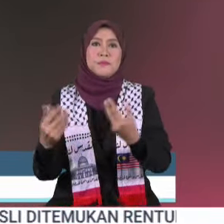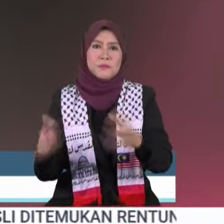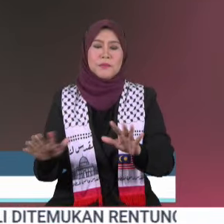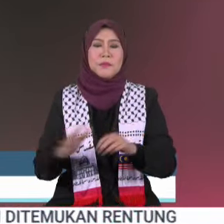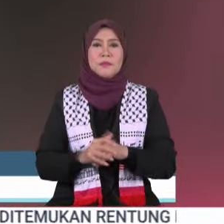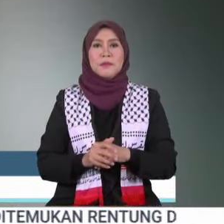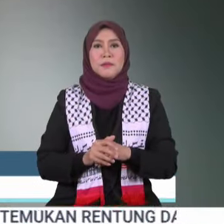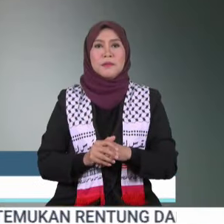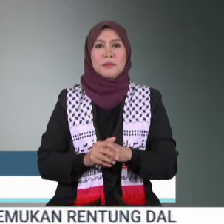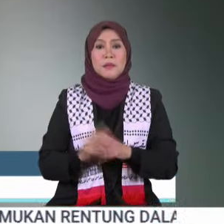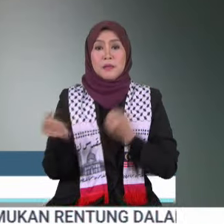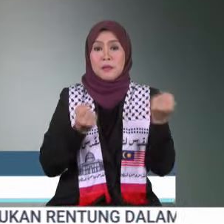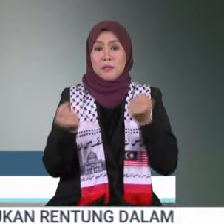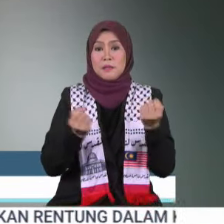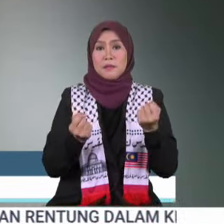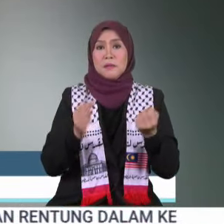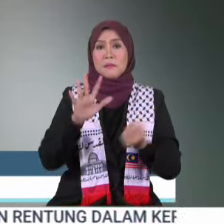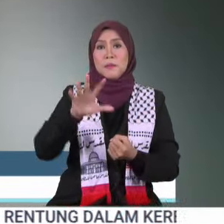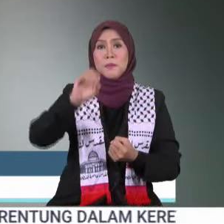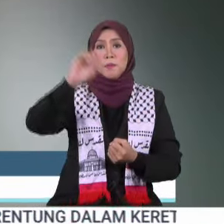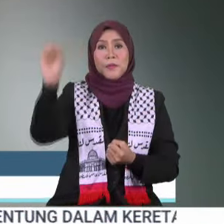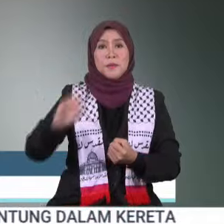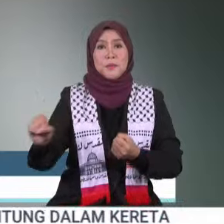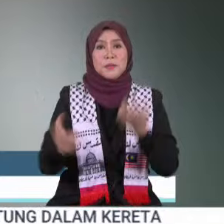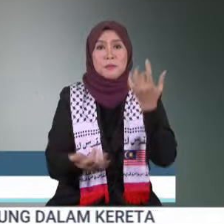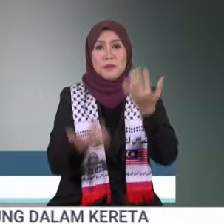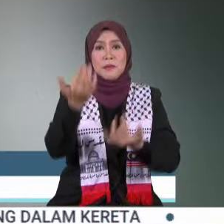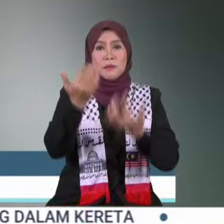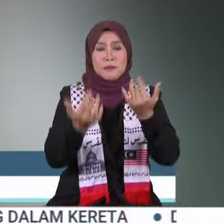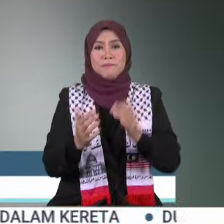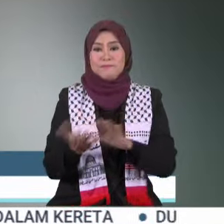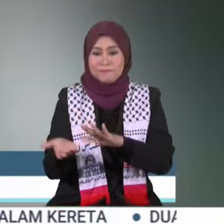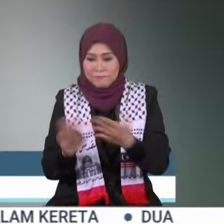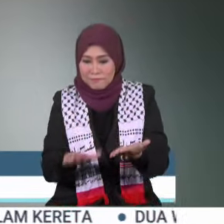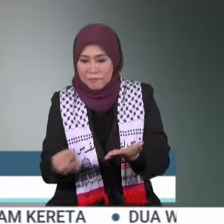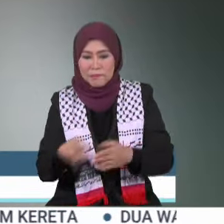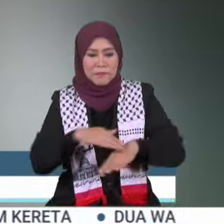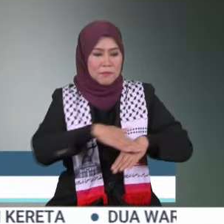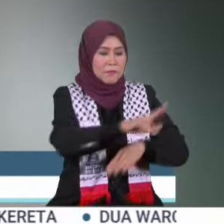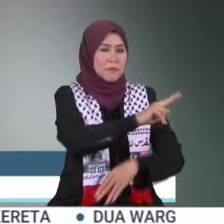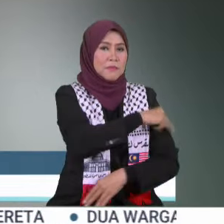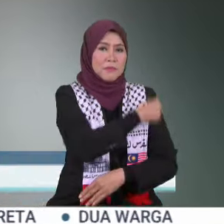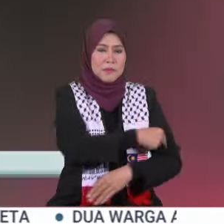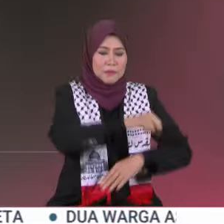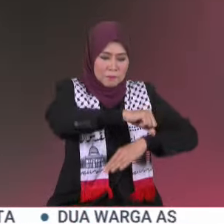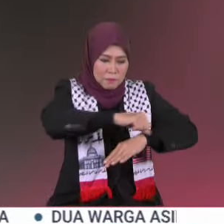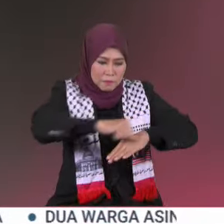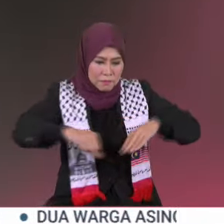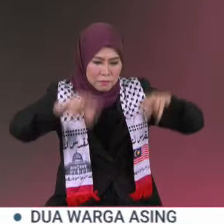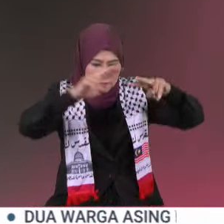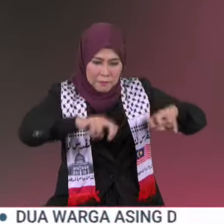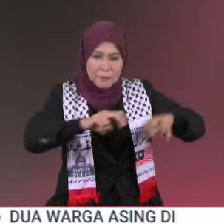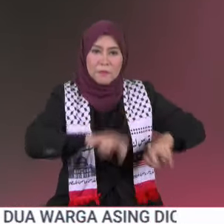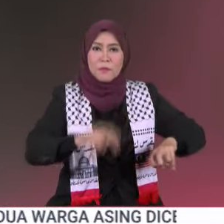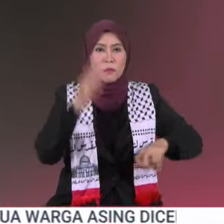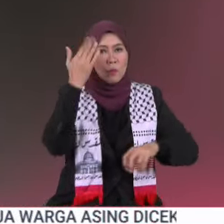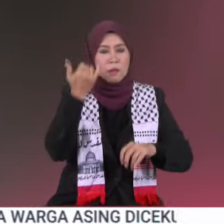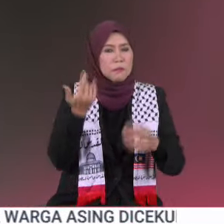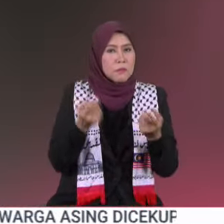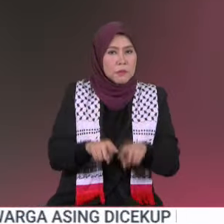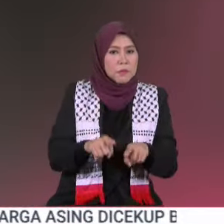kenderaan terbabit 50% terbakar mayat mangsa dihantar ke hospital tapak untuk proses bdah siasat bagi mengenal pasti